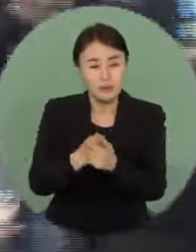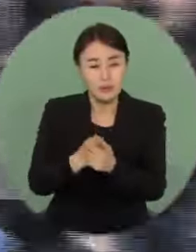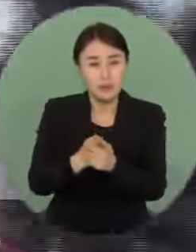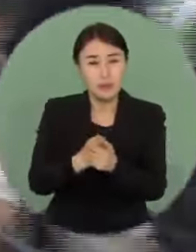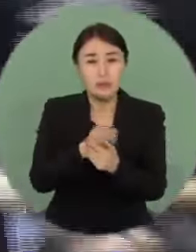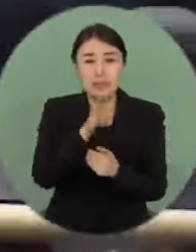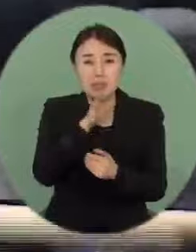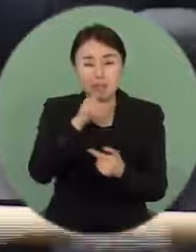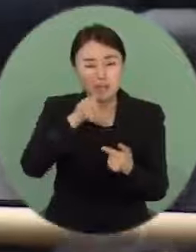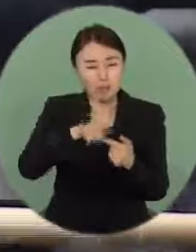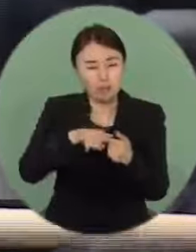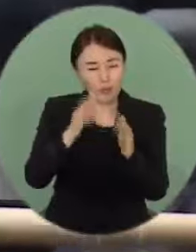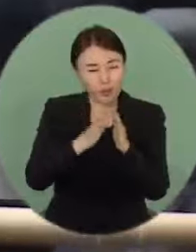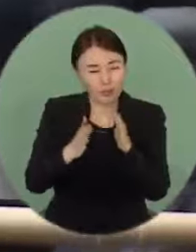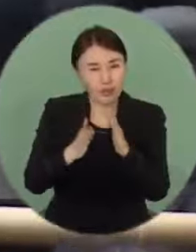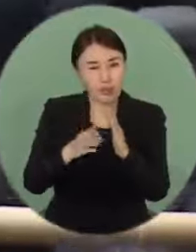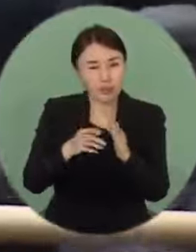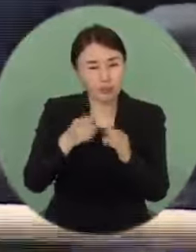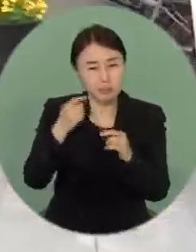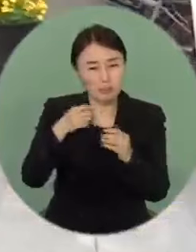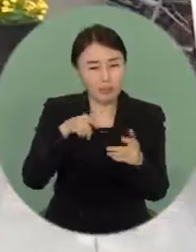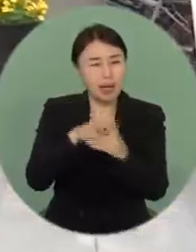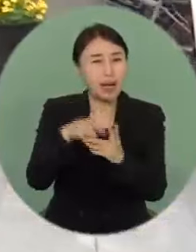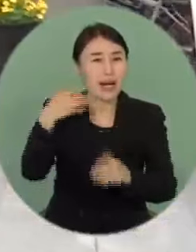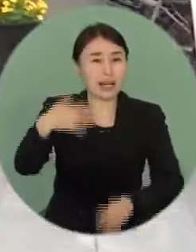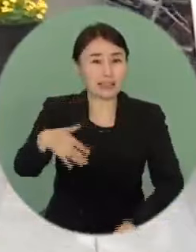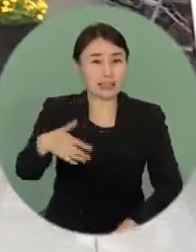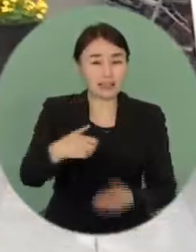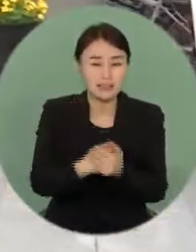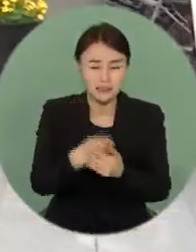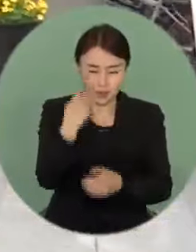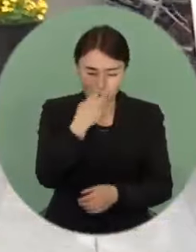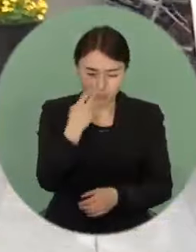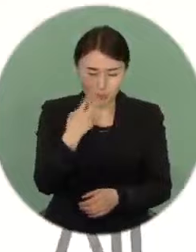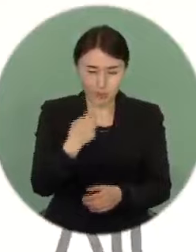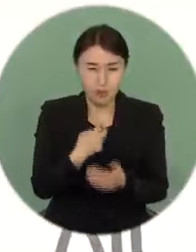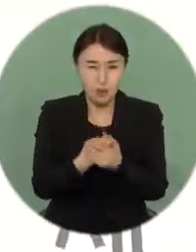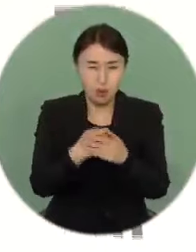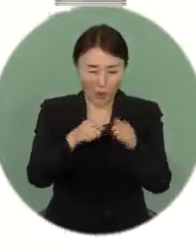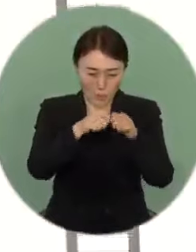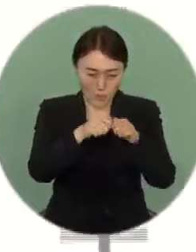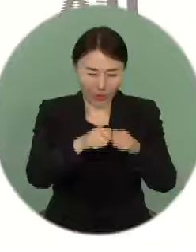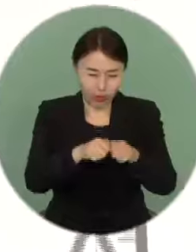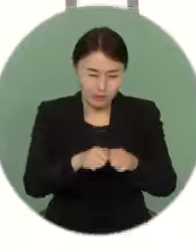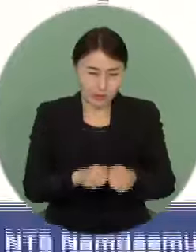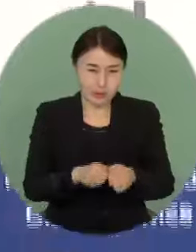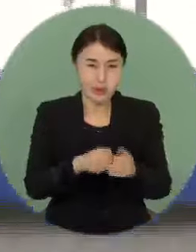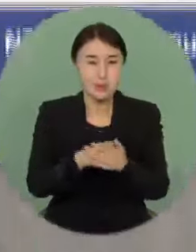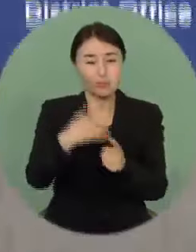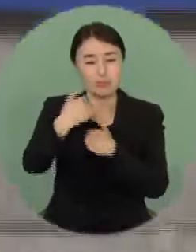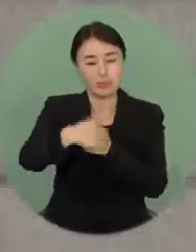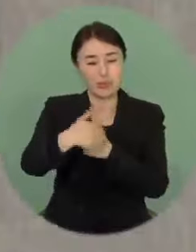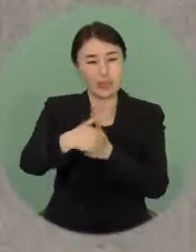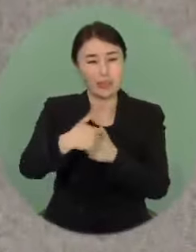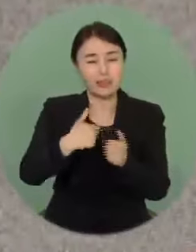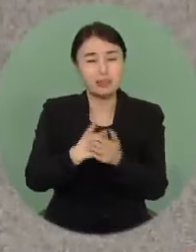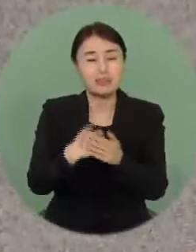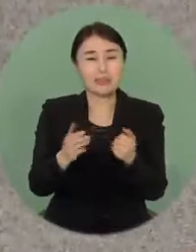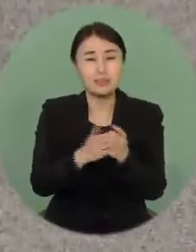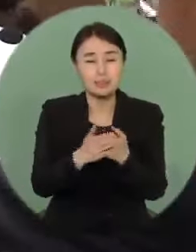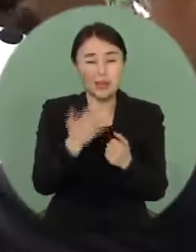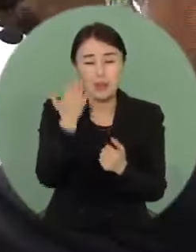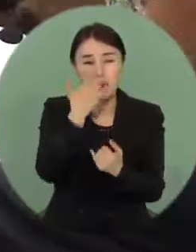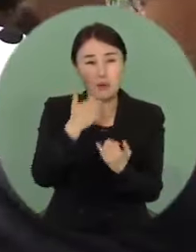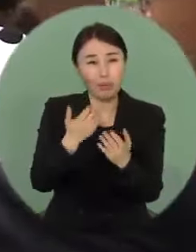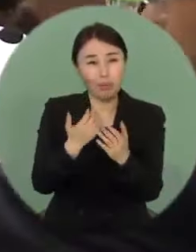공개되지 않았습니다 진조의 측은 보고서를 좀더 명확하게 작성하라는 전원 위원회의 요구가 있었고 성폭력 사건